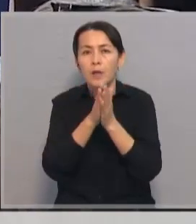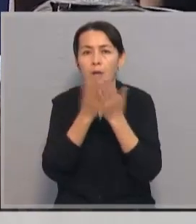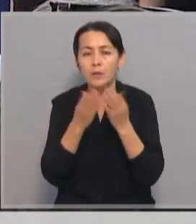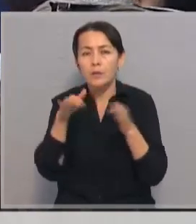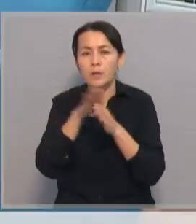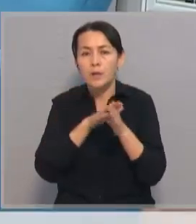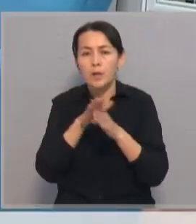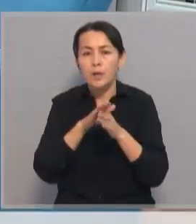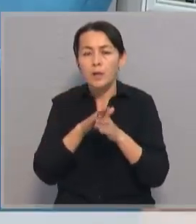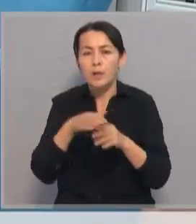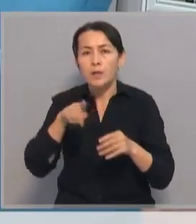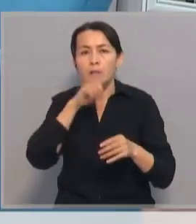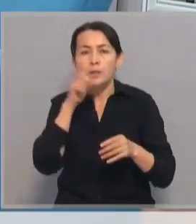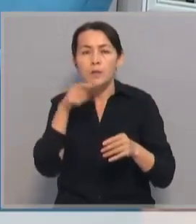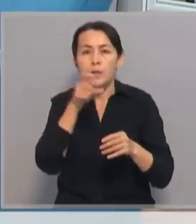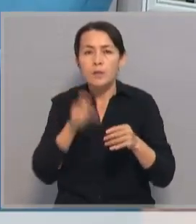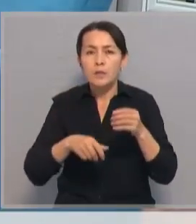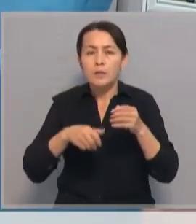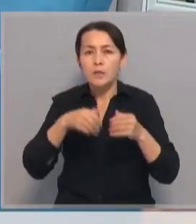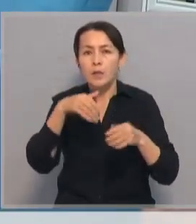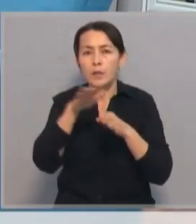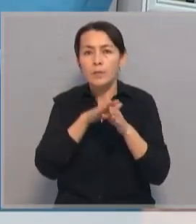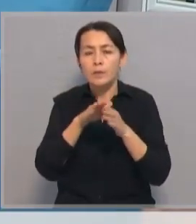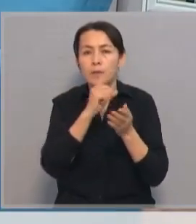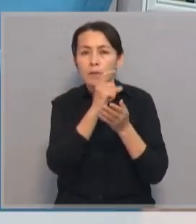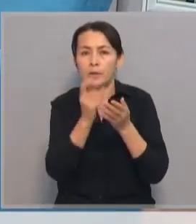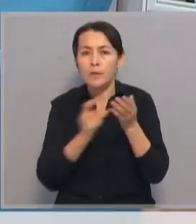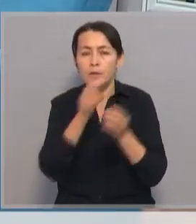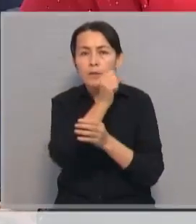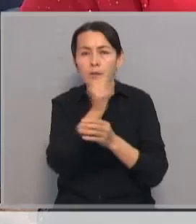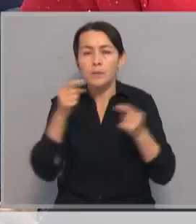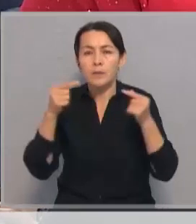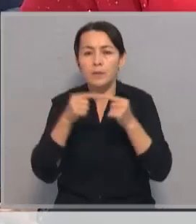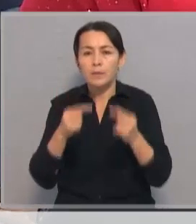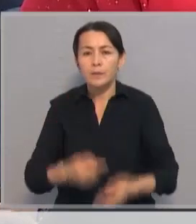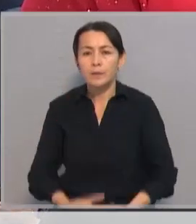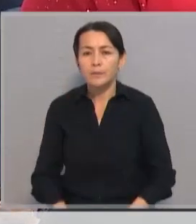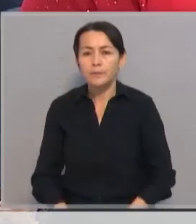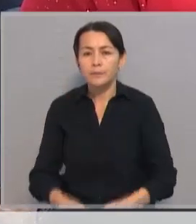романы бойынша жастар арасында ұйымдастырылған эссе байқауының жеңімпаздары марапатталды.